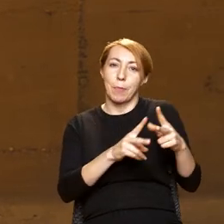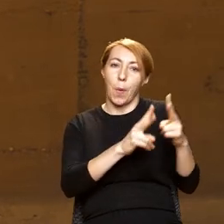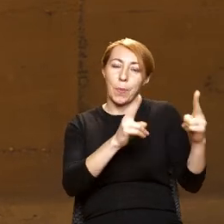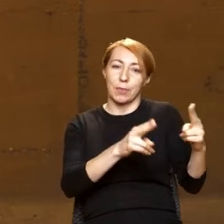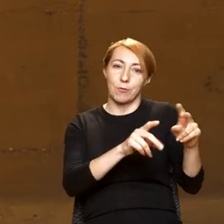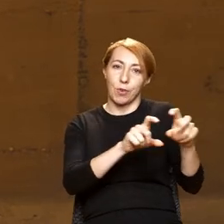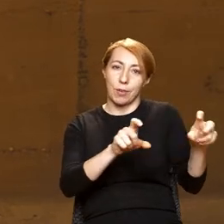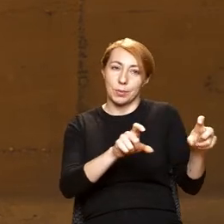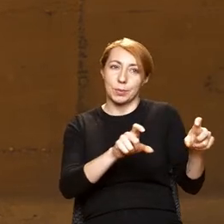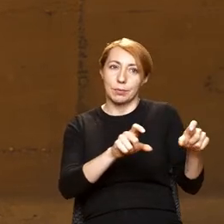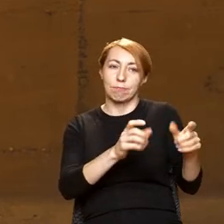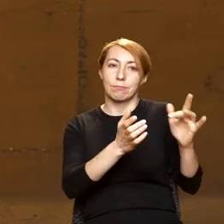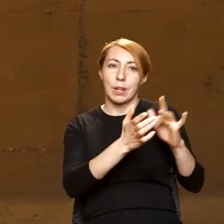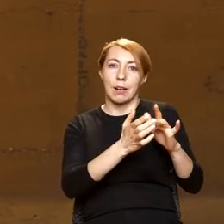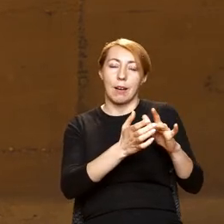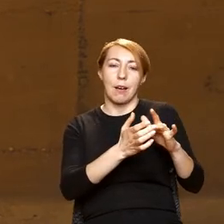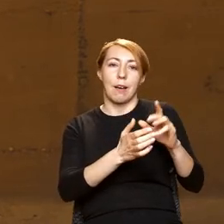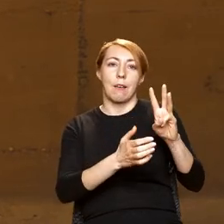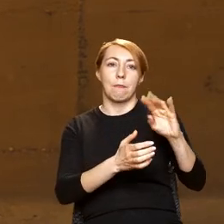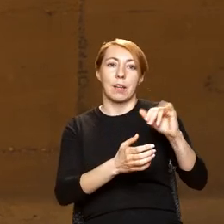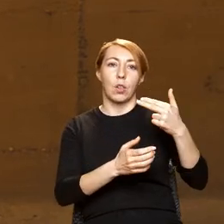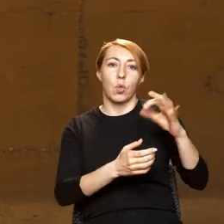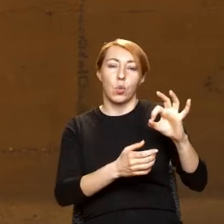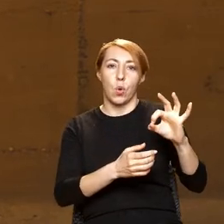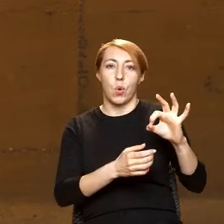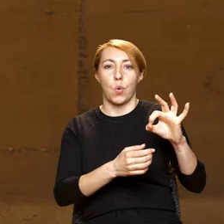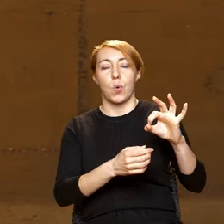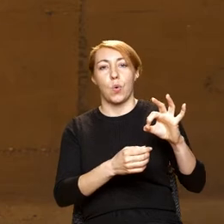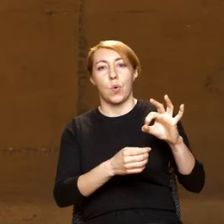właśnie w Wilnie, pod zaborami.